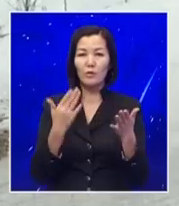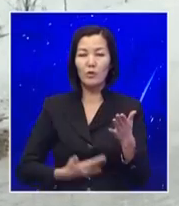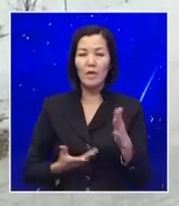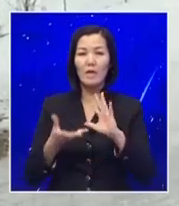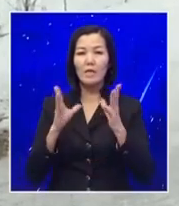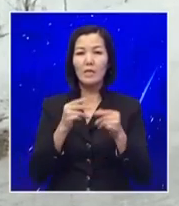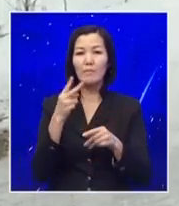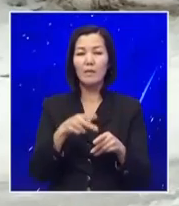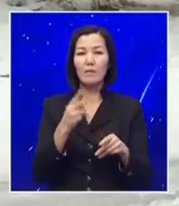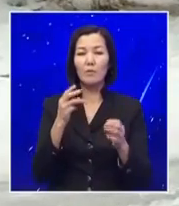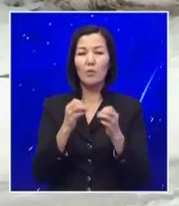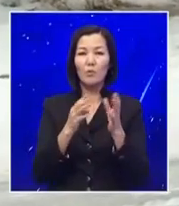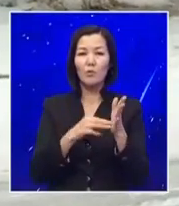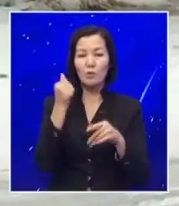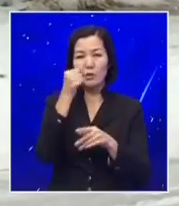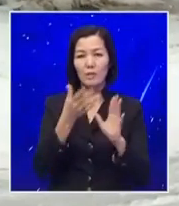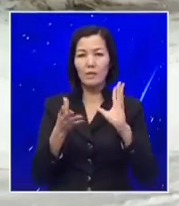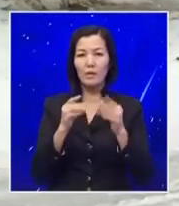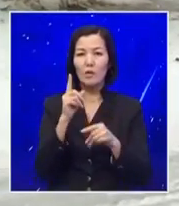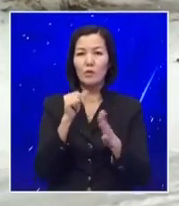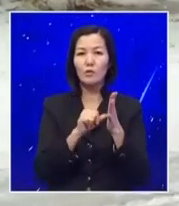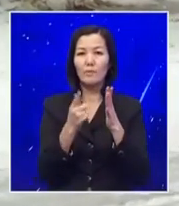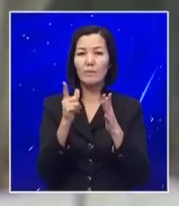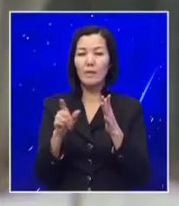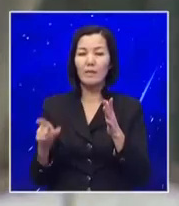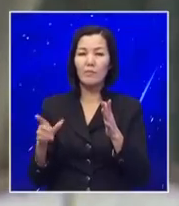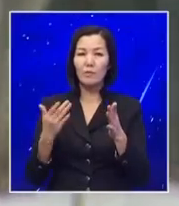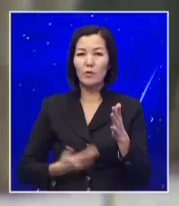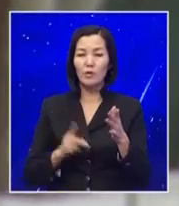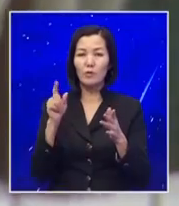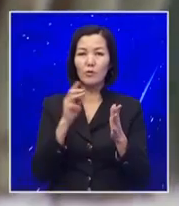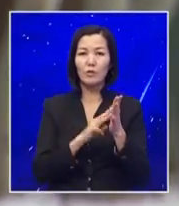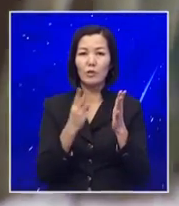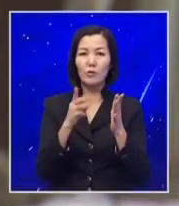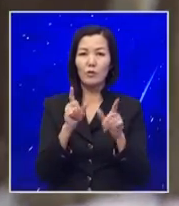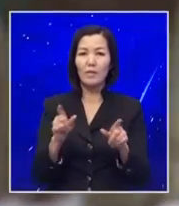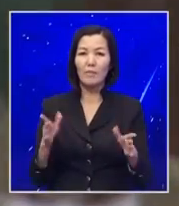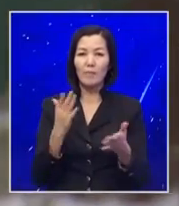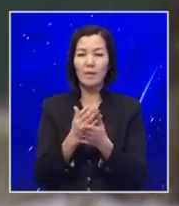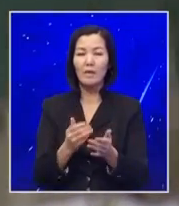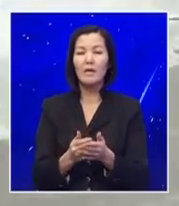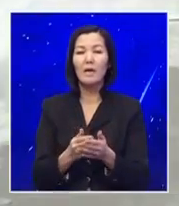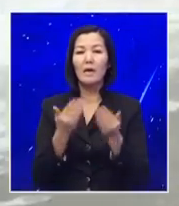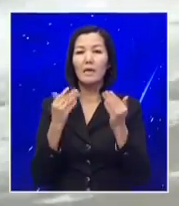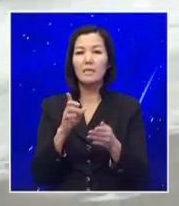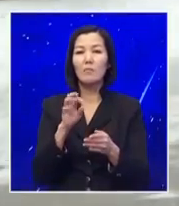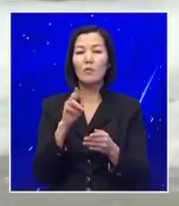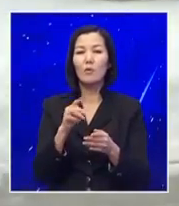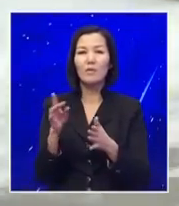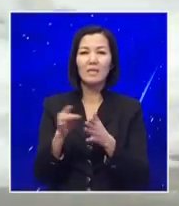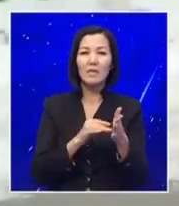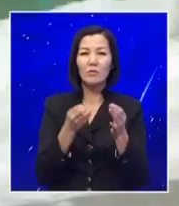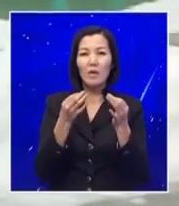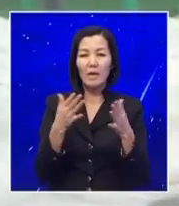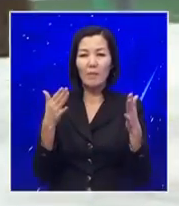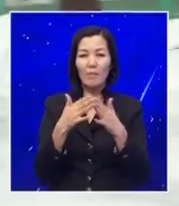Жалпы 2009 жылы жүргізілген санақта 161 ғана адам тұратын. Қазір мұнда 183 тұрғылықты тұрғын бар. Бояулы бір қарағанда қарапайым